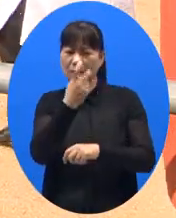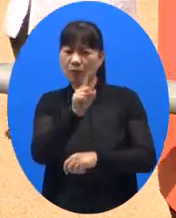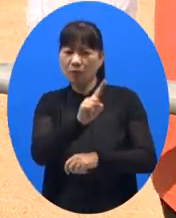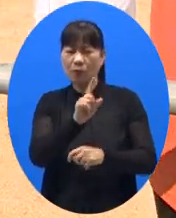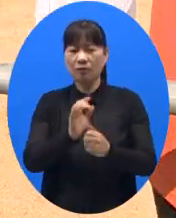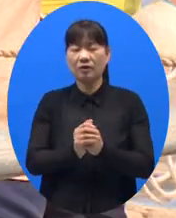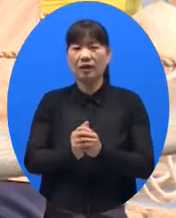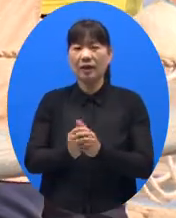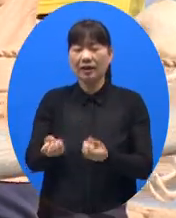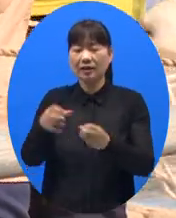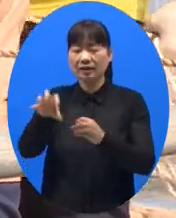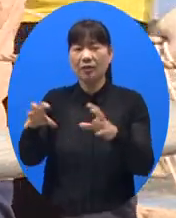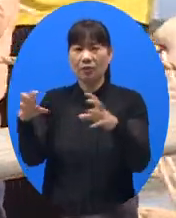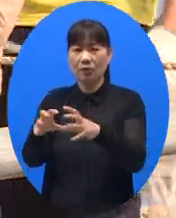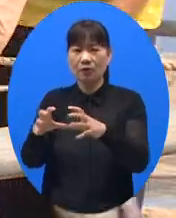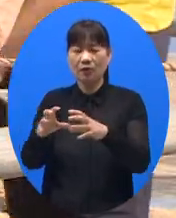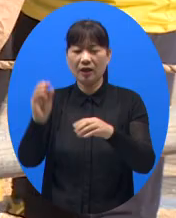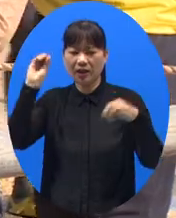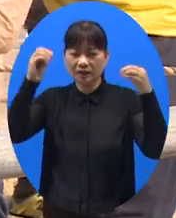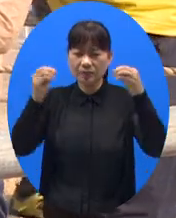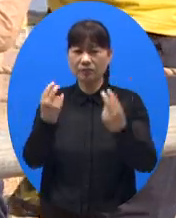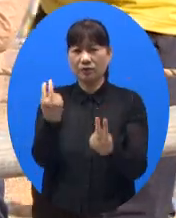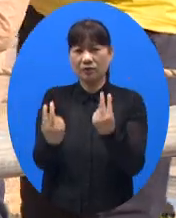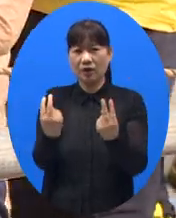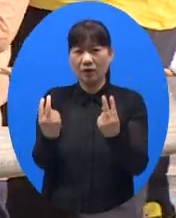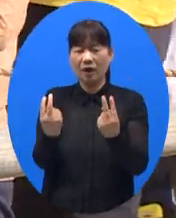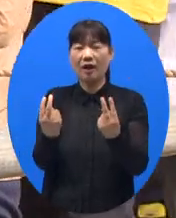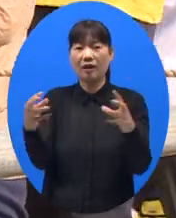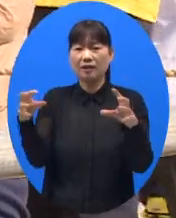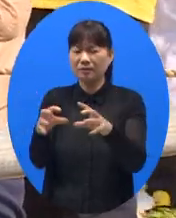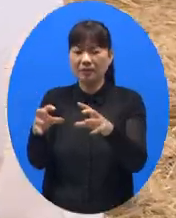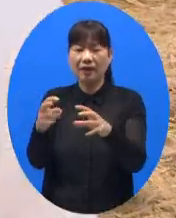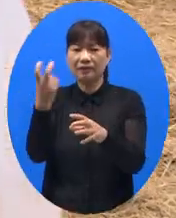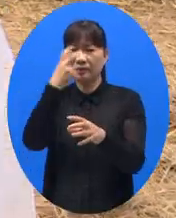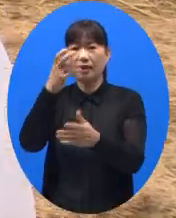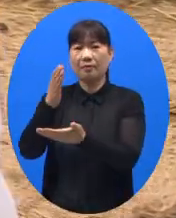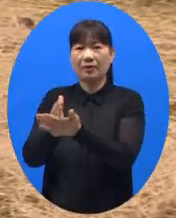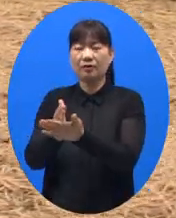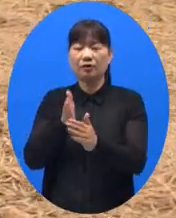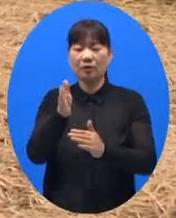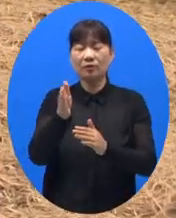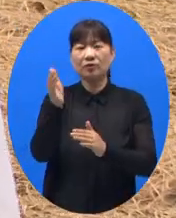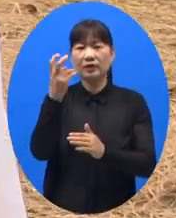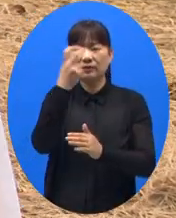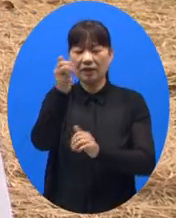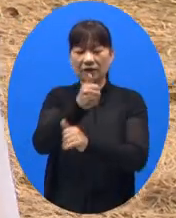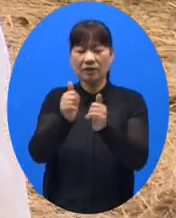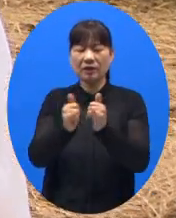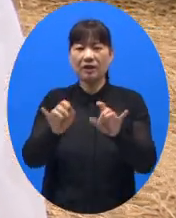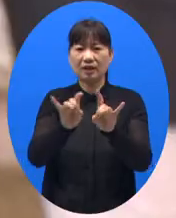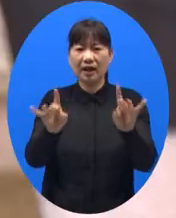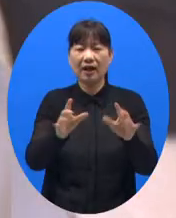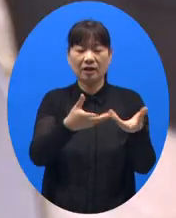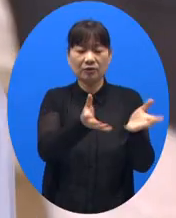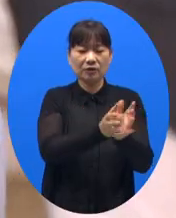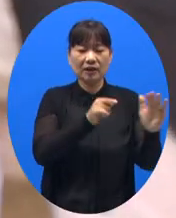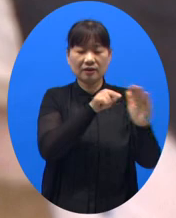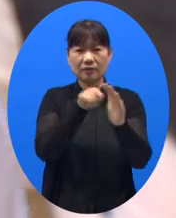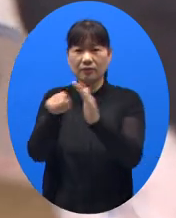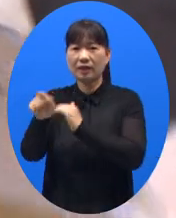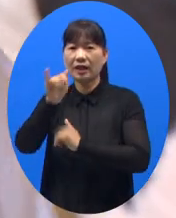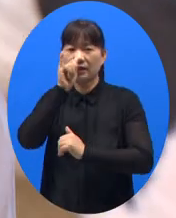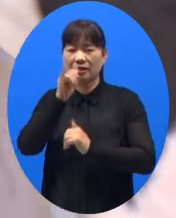행사장에 모여 가축을 비교 평가하는 대회장 집합 심사가 아니라 전문 심사위원이 각 농장에 직접 방문해